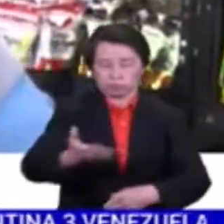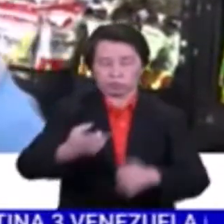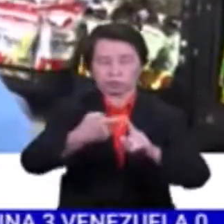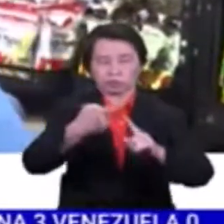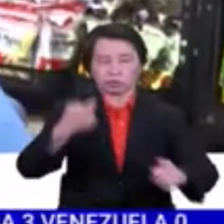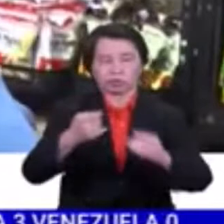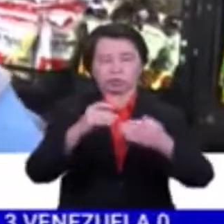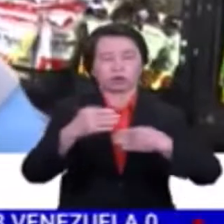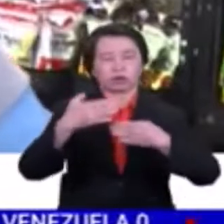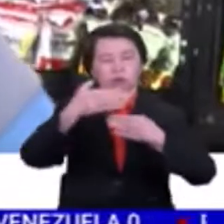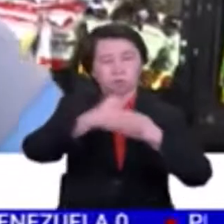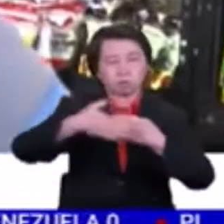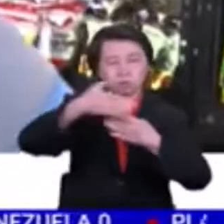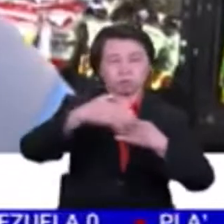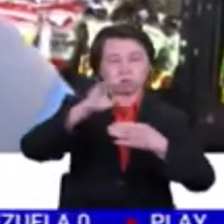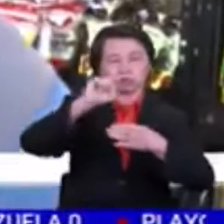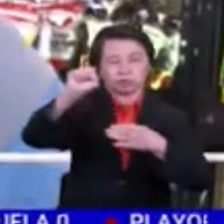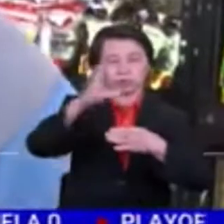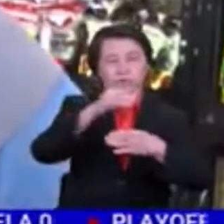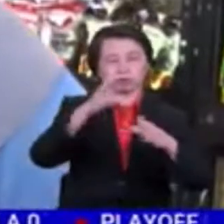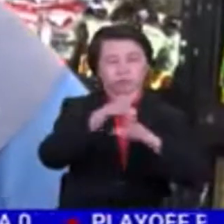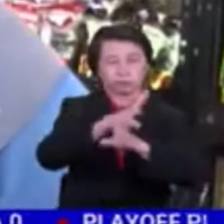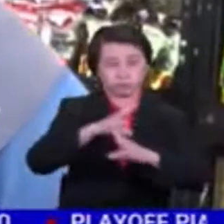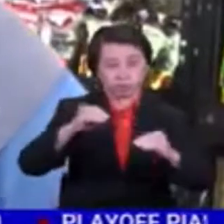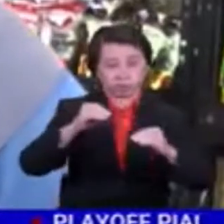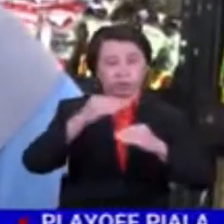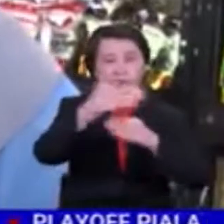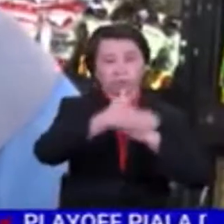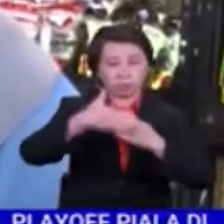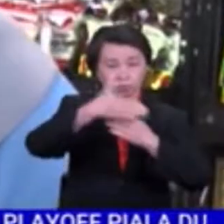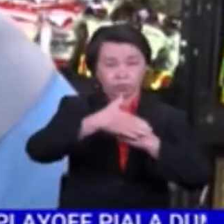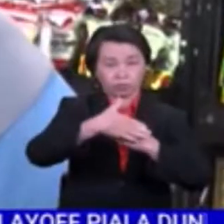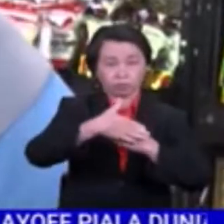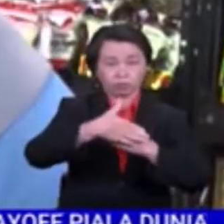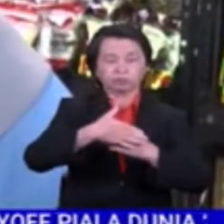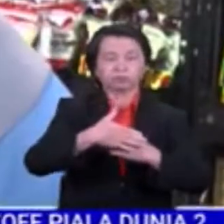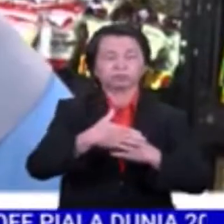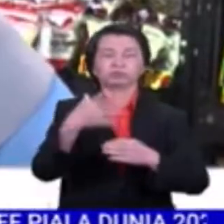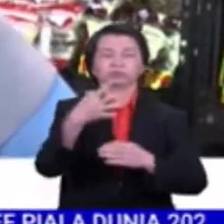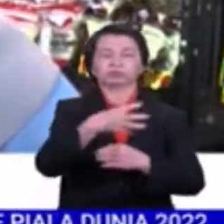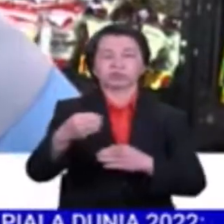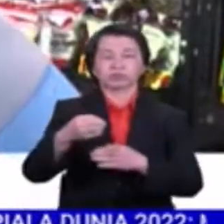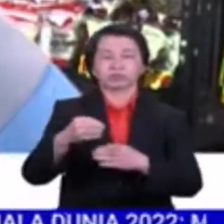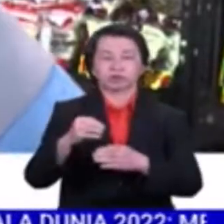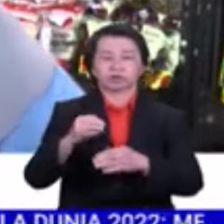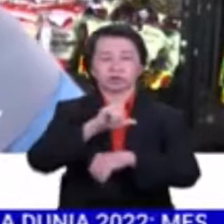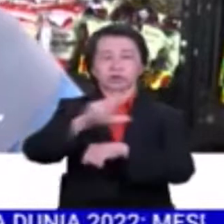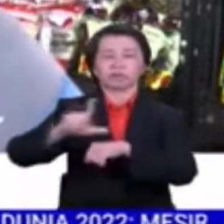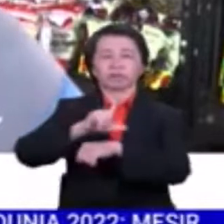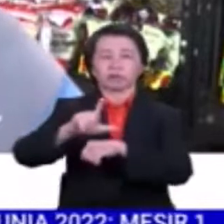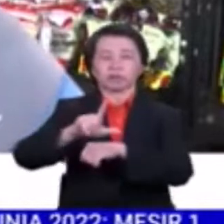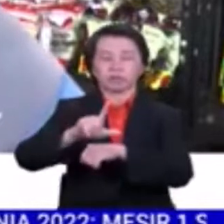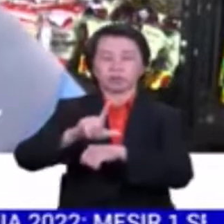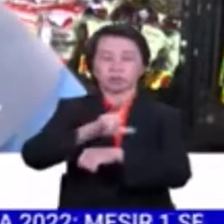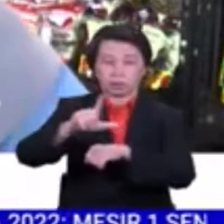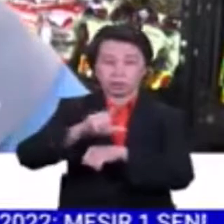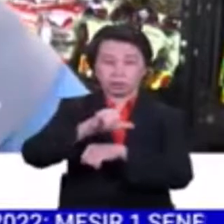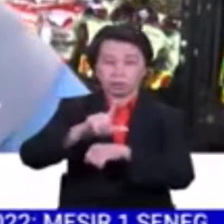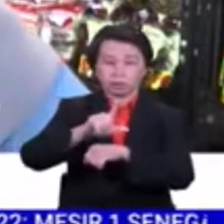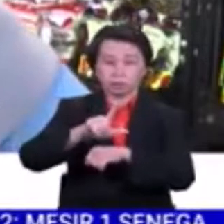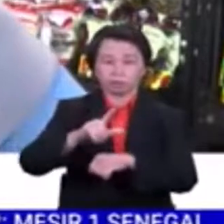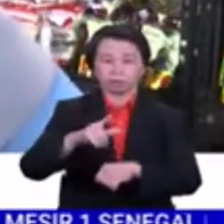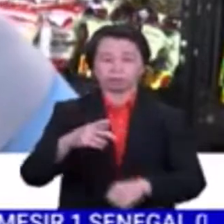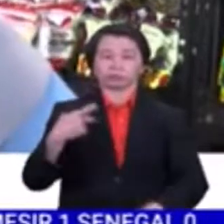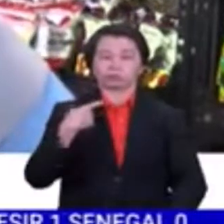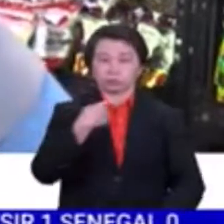daripada Borneo iaitu daripada Sabah dan Sarawak serta pelabuhan. And then